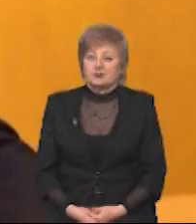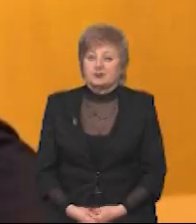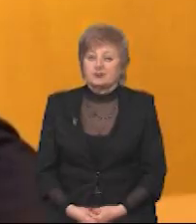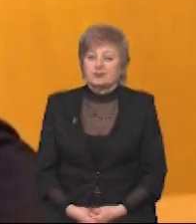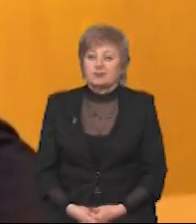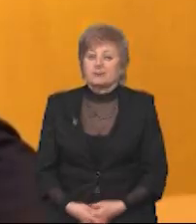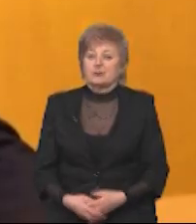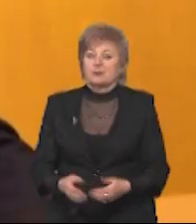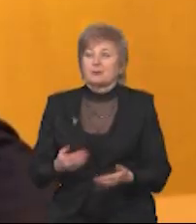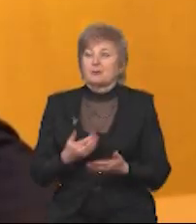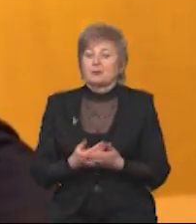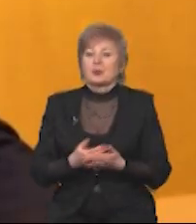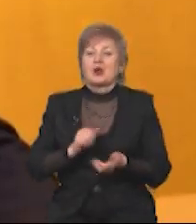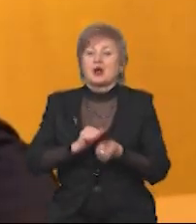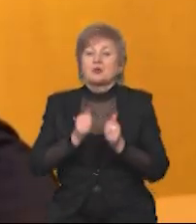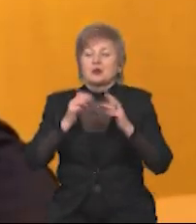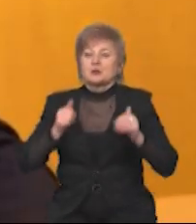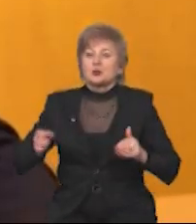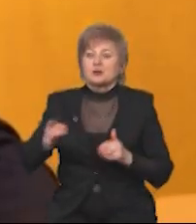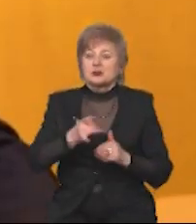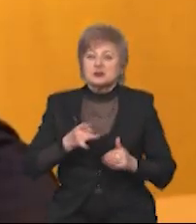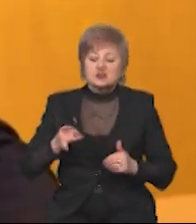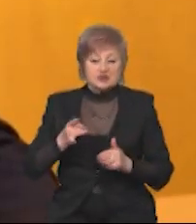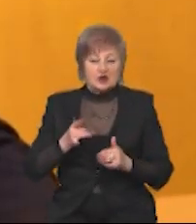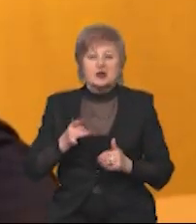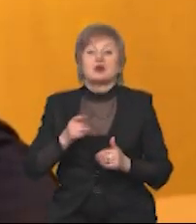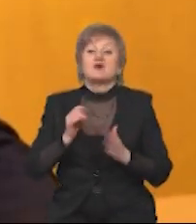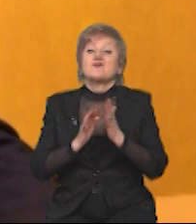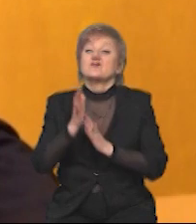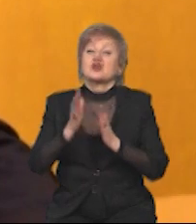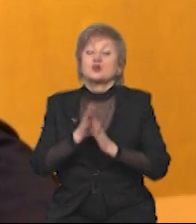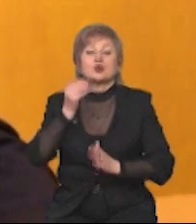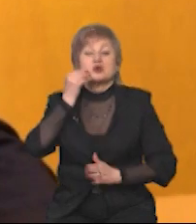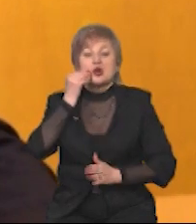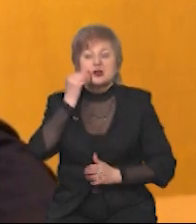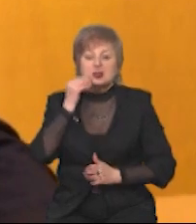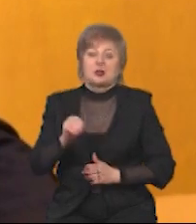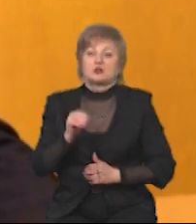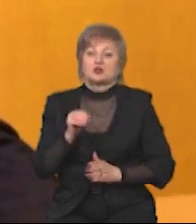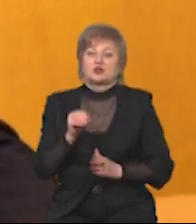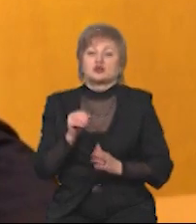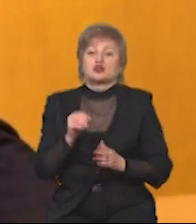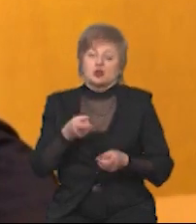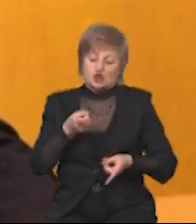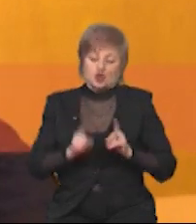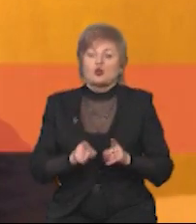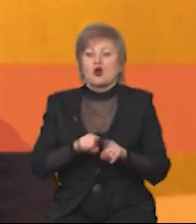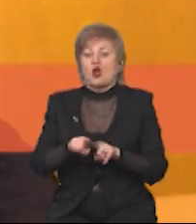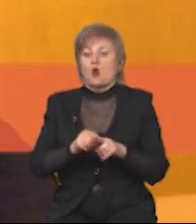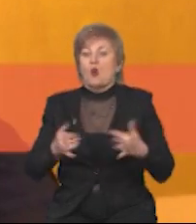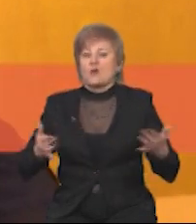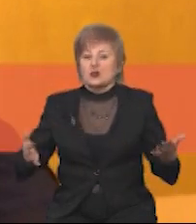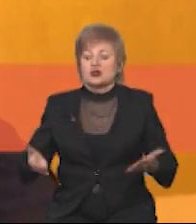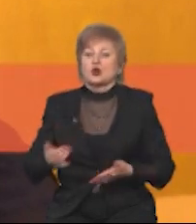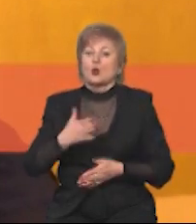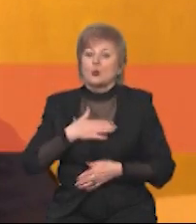На території Кам'янсько-Дніпровського району майже кожен мешканець вирощує якісні, а головне ранні, натуральні овочі. В